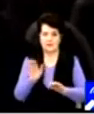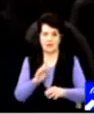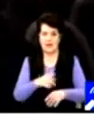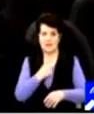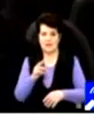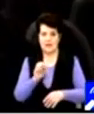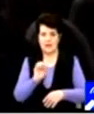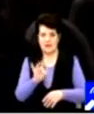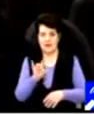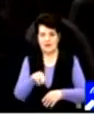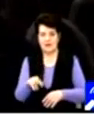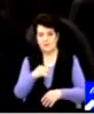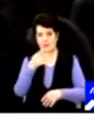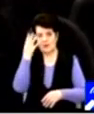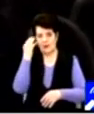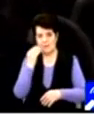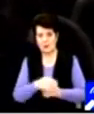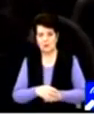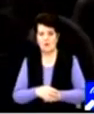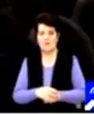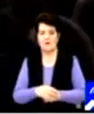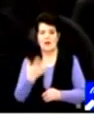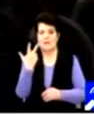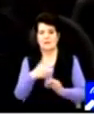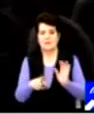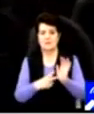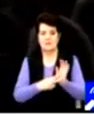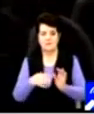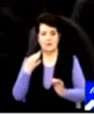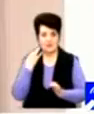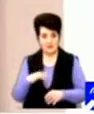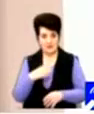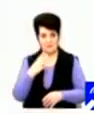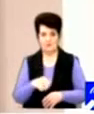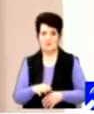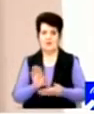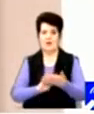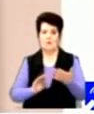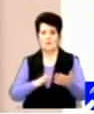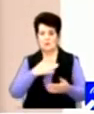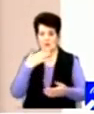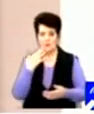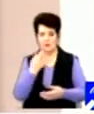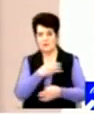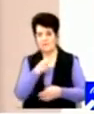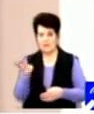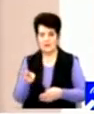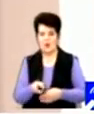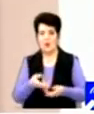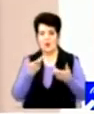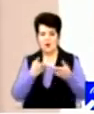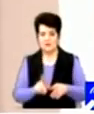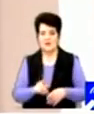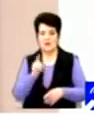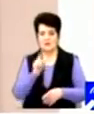Sergiu Prodan din Republica Moldova. Avea 37 de ani și a fost autorul multor producții video originale. Una